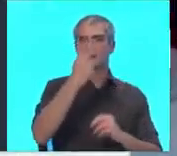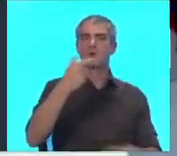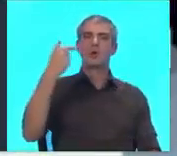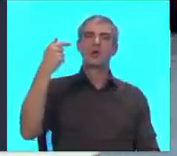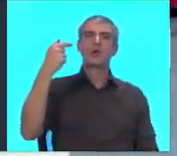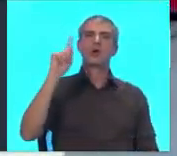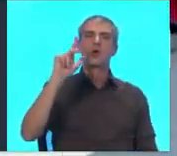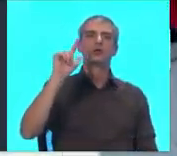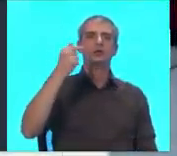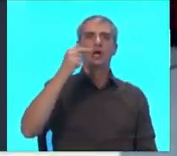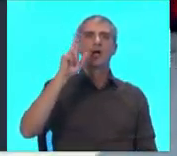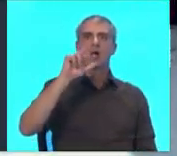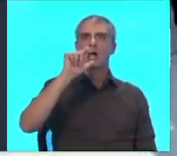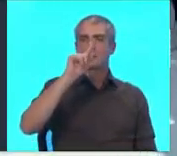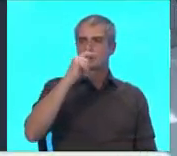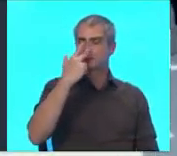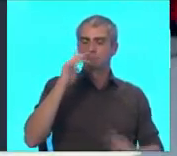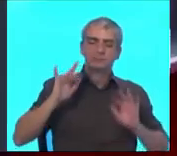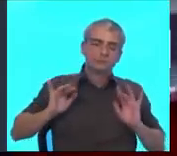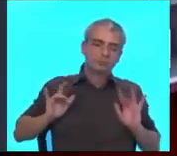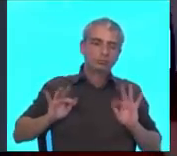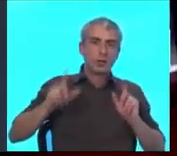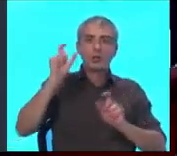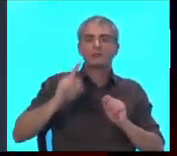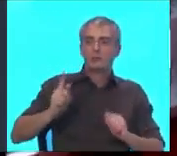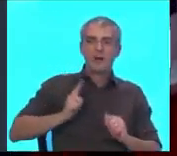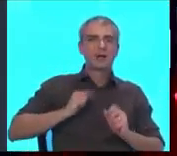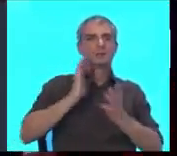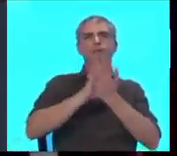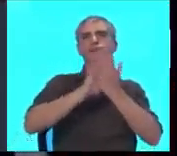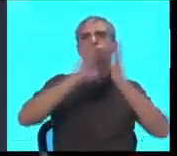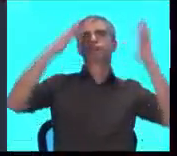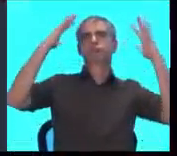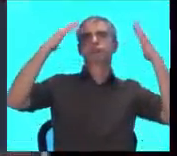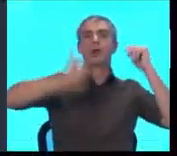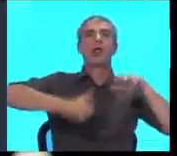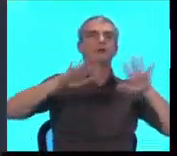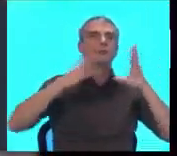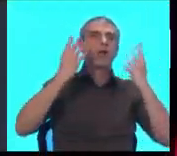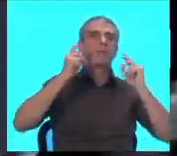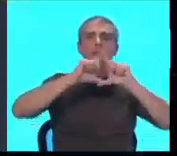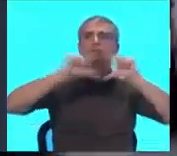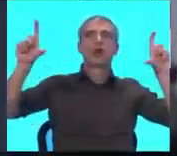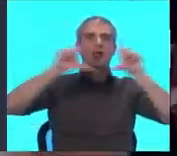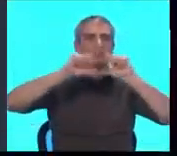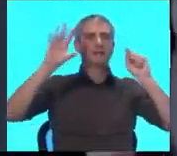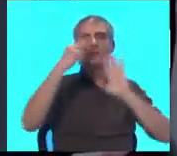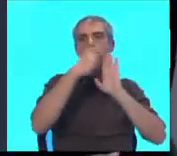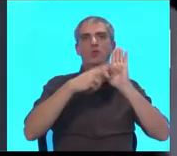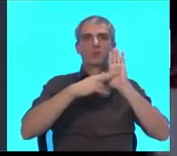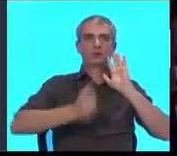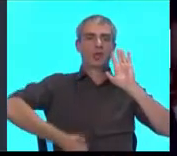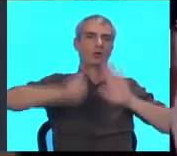במהלך הביקור הזה אנחנו בעצם רואים רבבות של אנשים מחכים, מריעים לראש הממשלה נתניהו, והמון המון שלטים עם תמונתו של ראש הממשלה